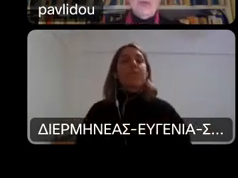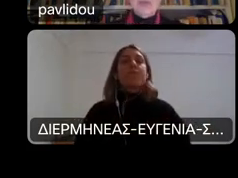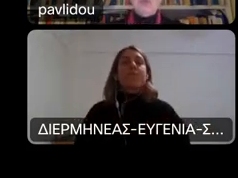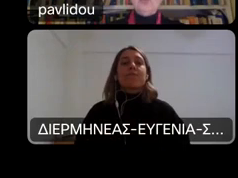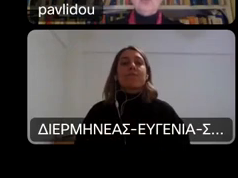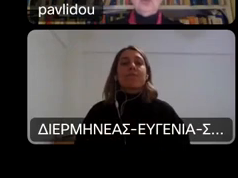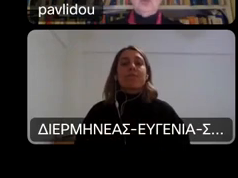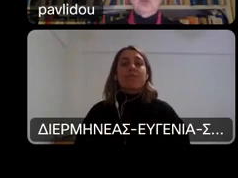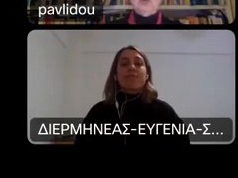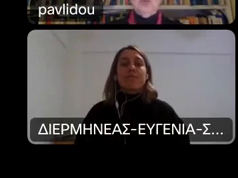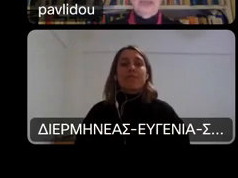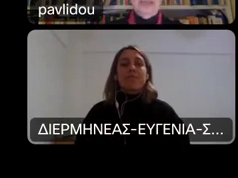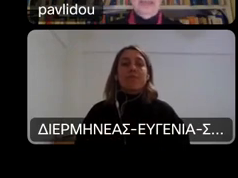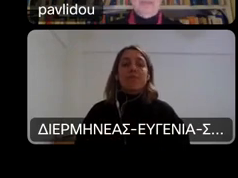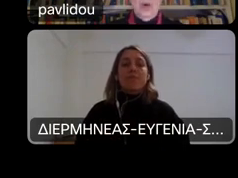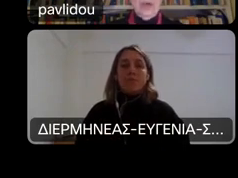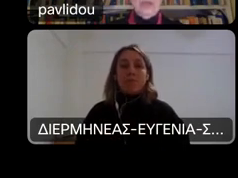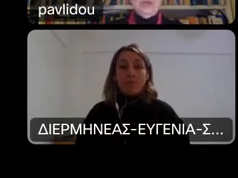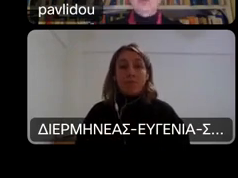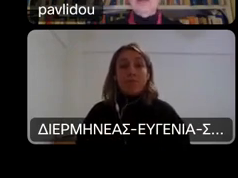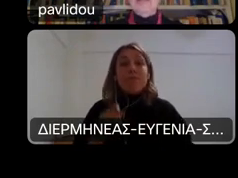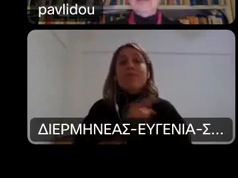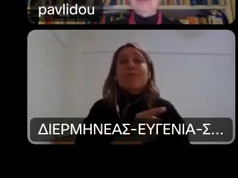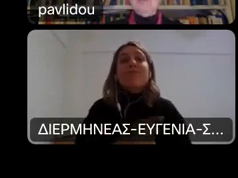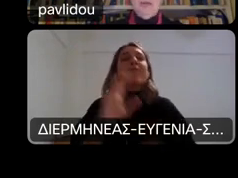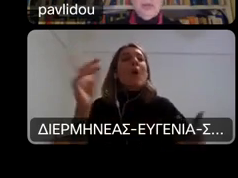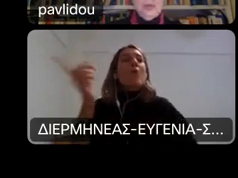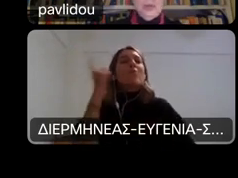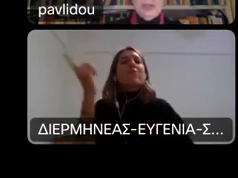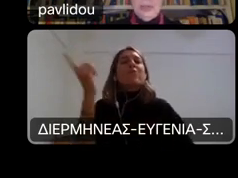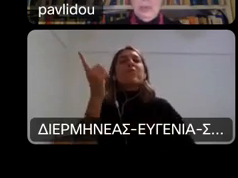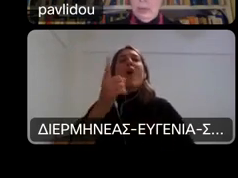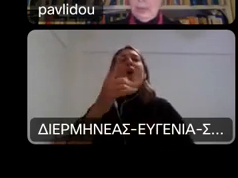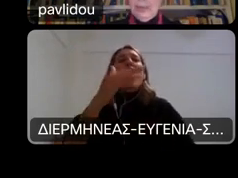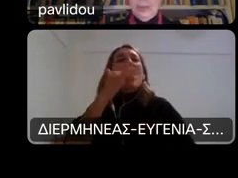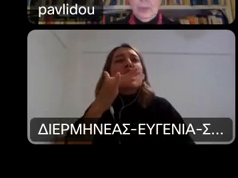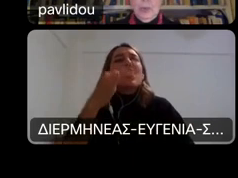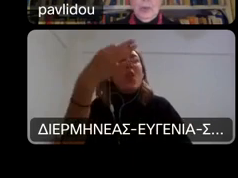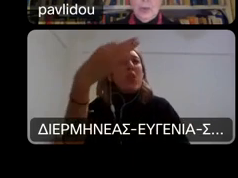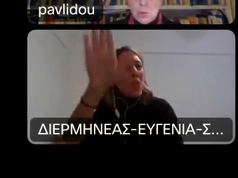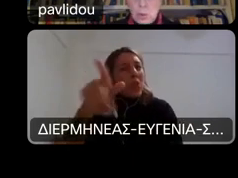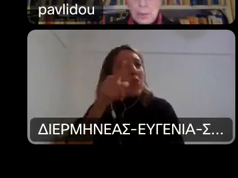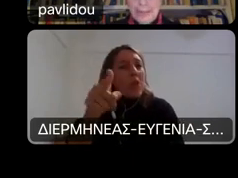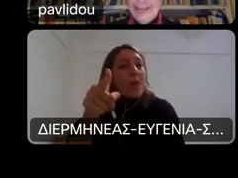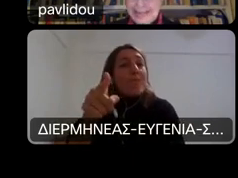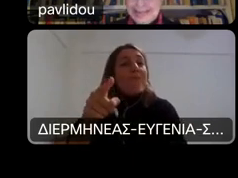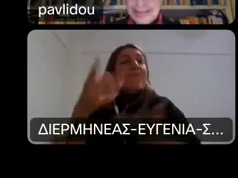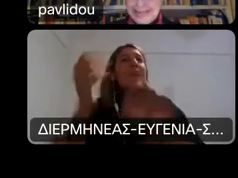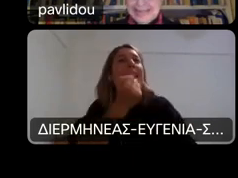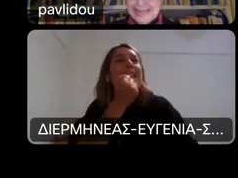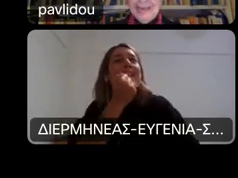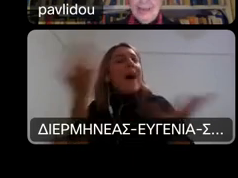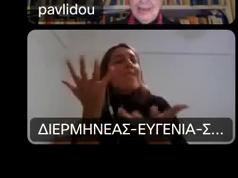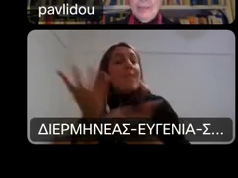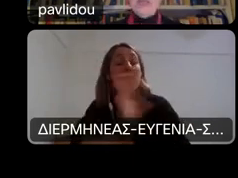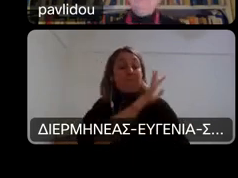έχουμε τον υπόρρητο, τον λανθάνοντα γλωσσικό σεξισμό. Ως τώρα, ειδικά στην